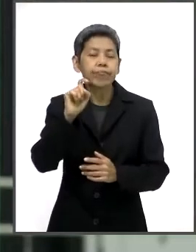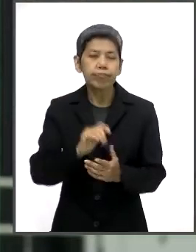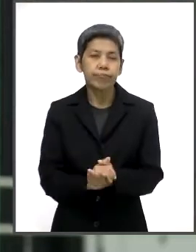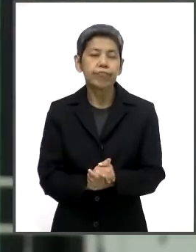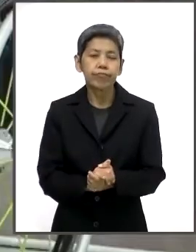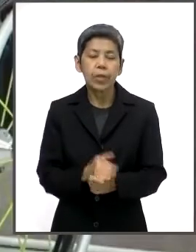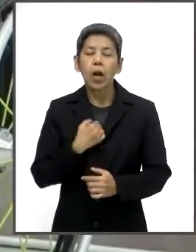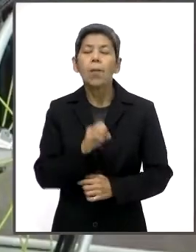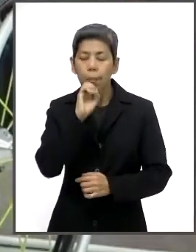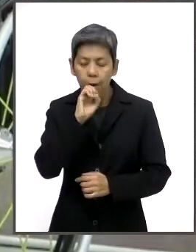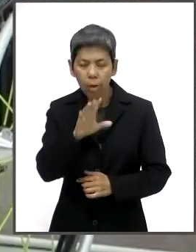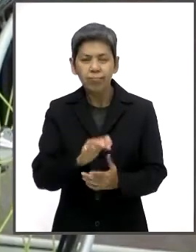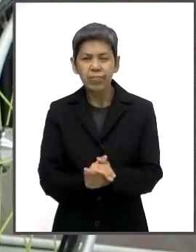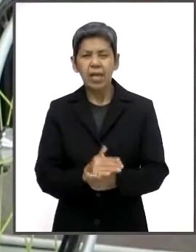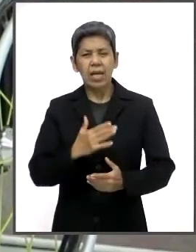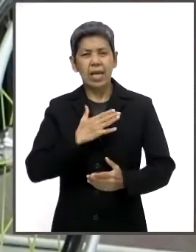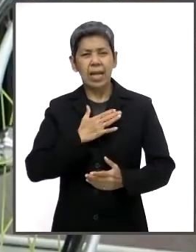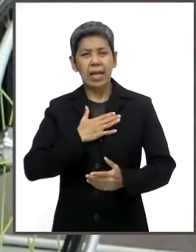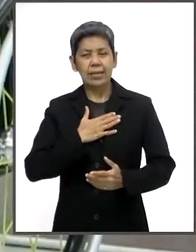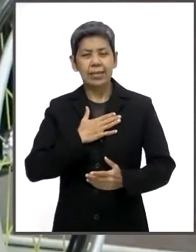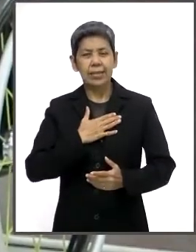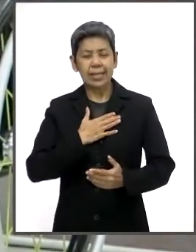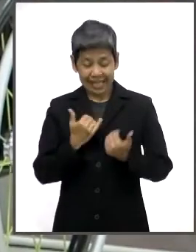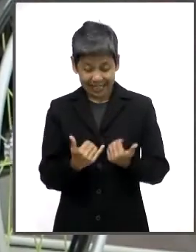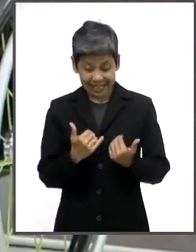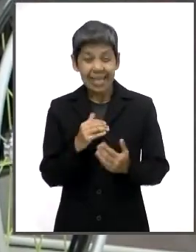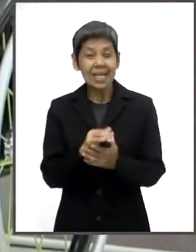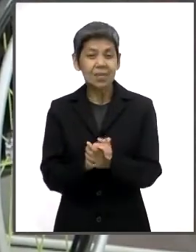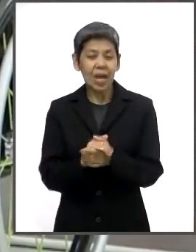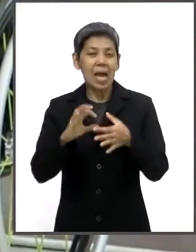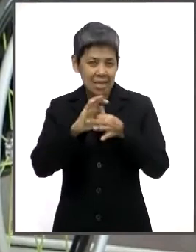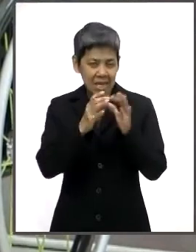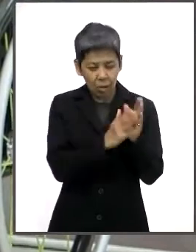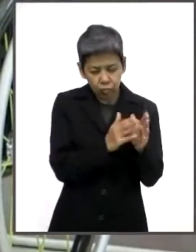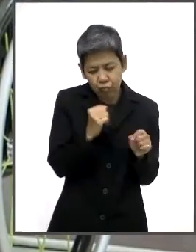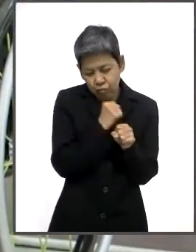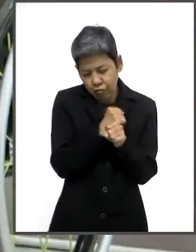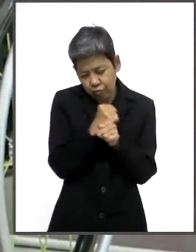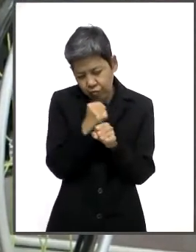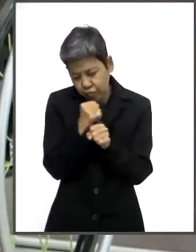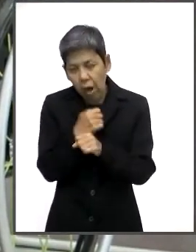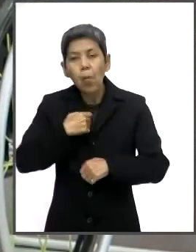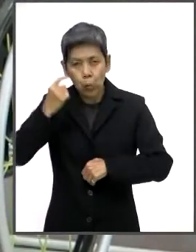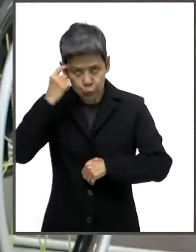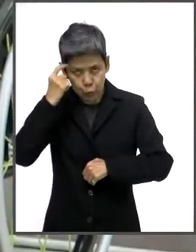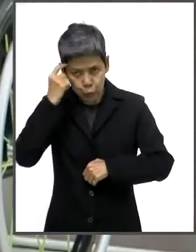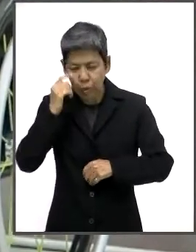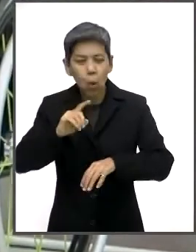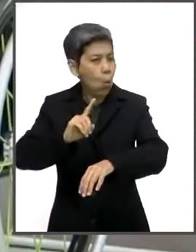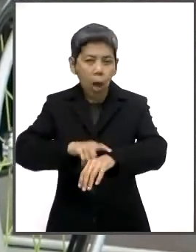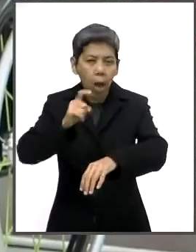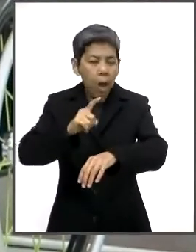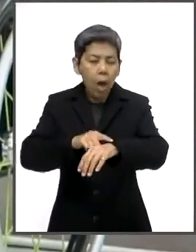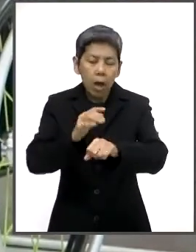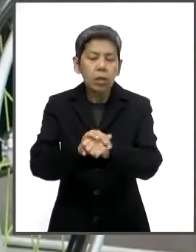ได้ยากค่ะอันนี้ก็พูดตรงๆนะเพราะด้วยระยะเวลา คือเราเป็นนักกีฬาเราต้องเก็บตัวตลอดอันนี้ผมเข้าใจนะมันไม่ค่อยมีเวล